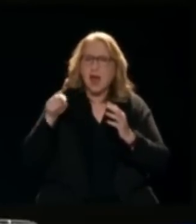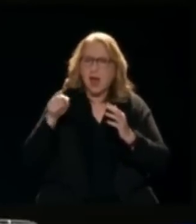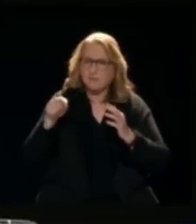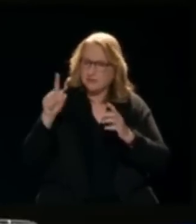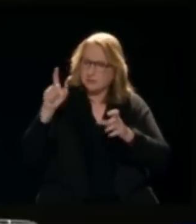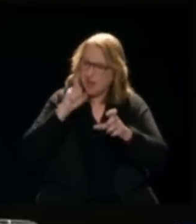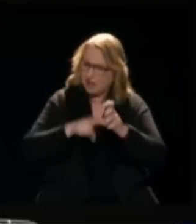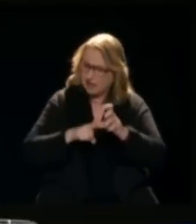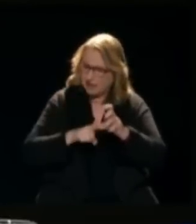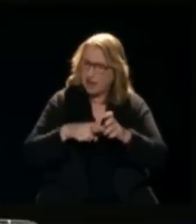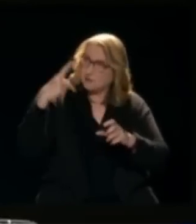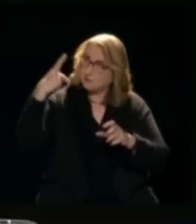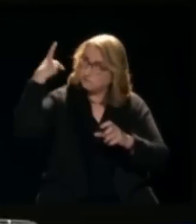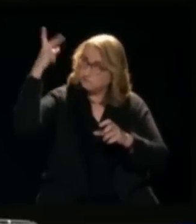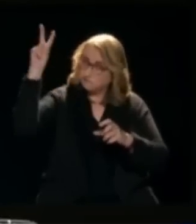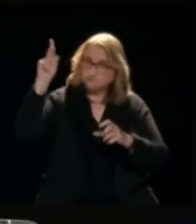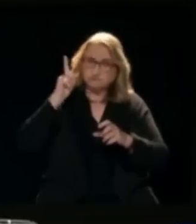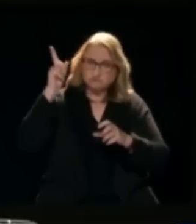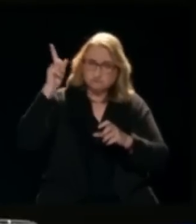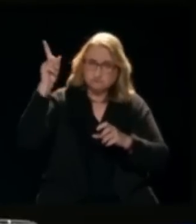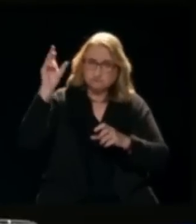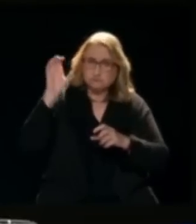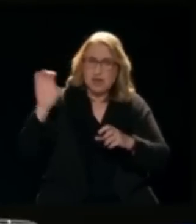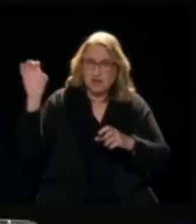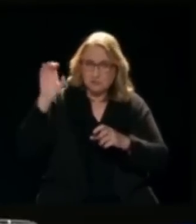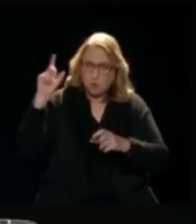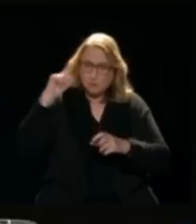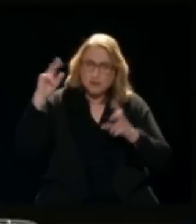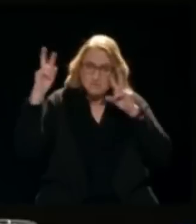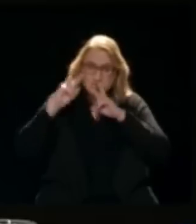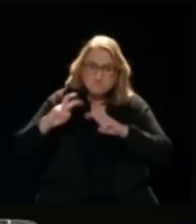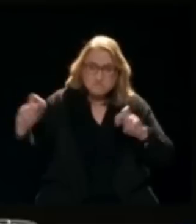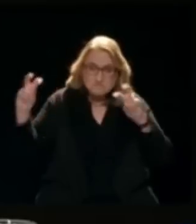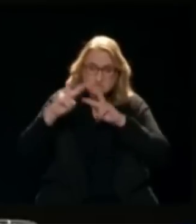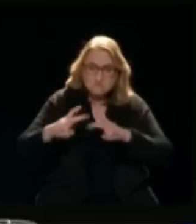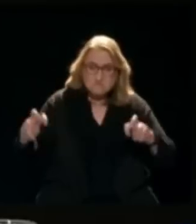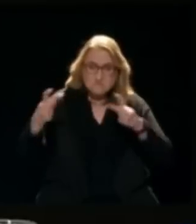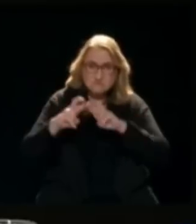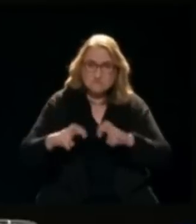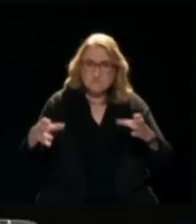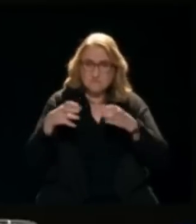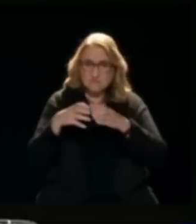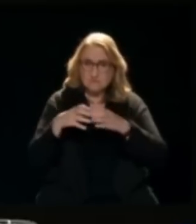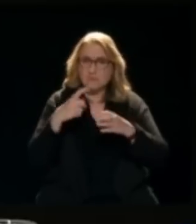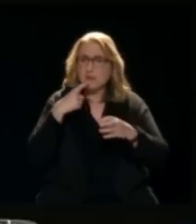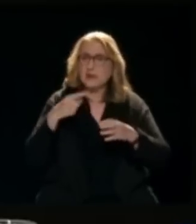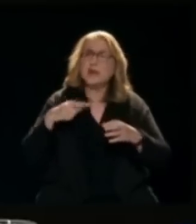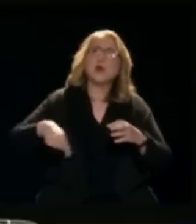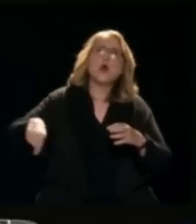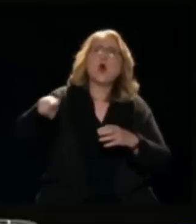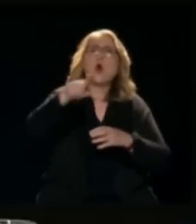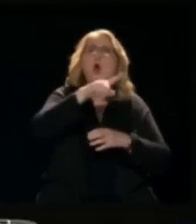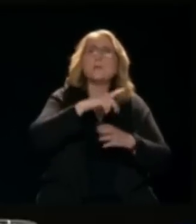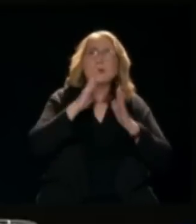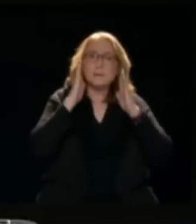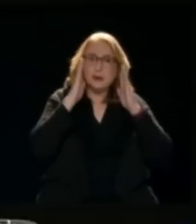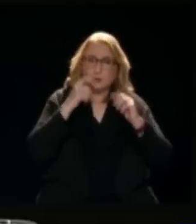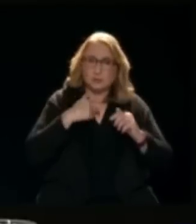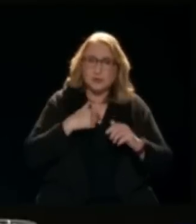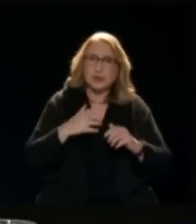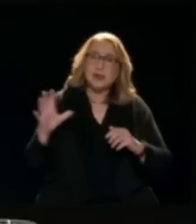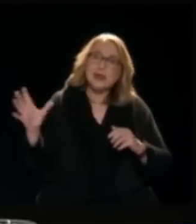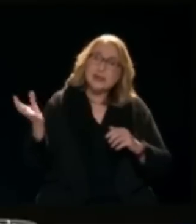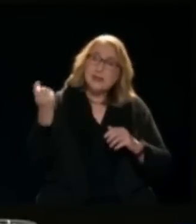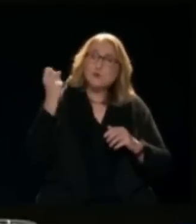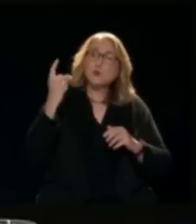Αυτή ελέγχει πλήρως τα δημοσιονομικά της χώρας. Παρεμπιπτόντως, εγώ θα έλεγα και στους φίλους που μας ακούν αυτή τη στιγμή, ας μου βρουν μια